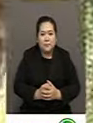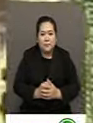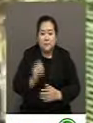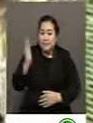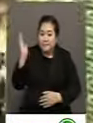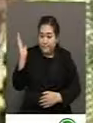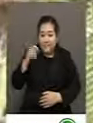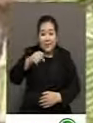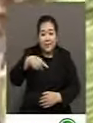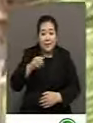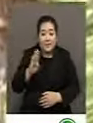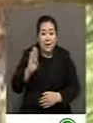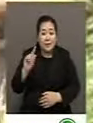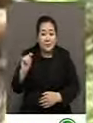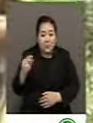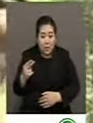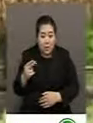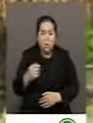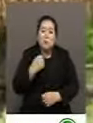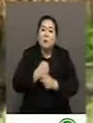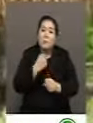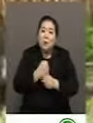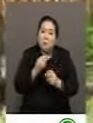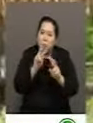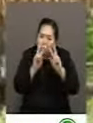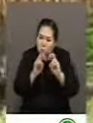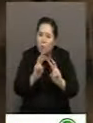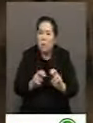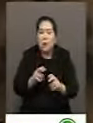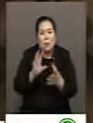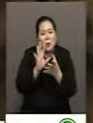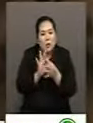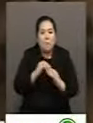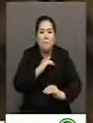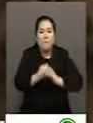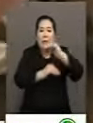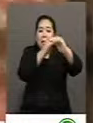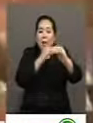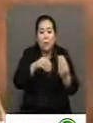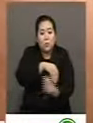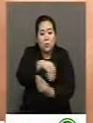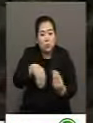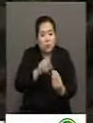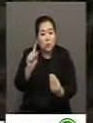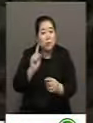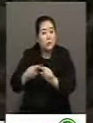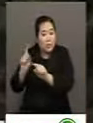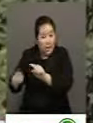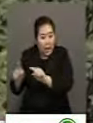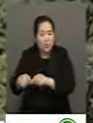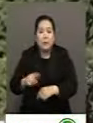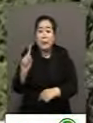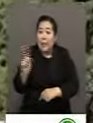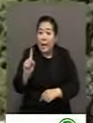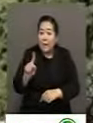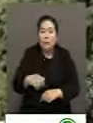บาสเทียวซัลกาโดคือนักเศรษฐศาสตร์ที่ต้องเดินทางเพื่อพัฒนาทางด้านธุรกิจในหลายพื้นที่บนโลกโดยเฉพาะที่แอฟ